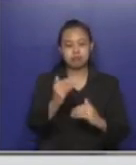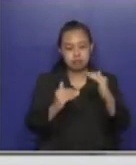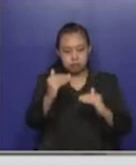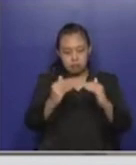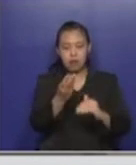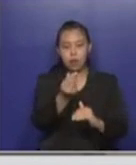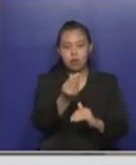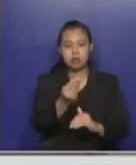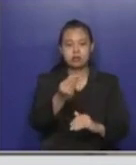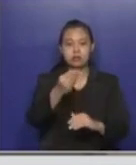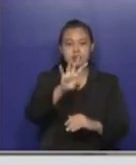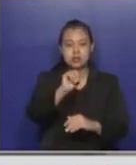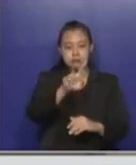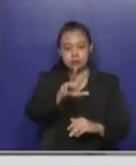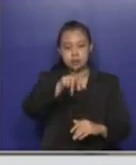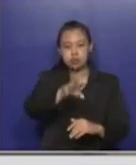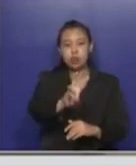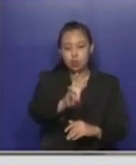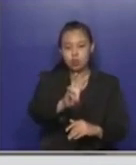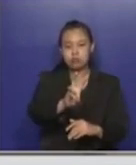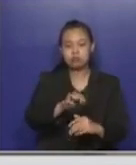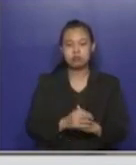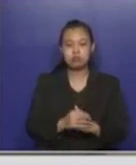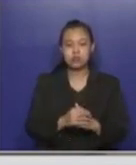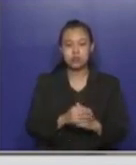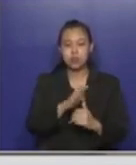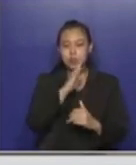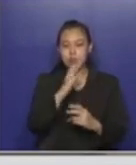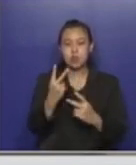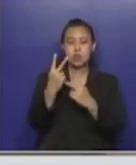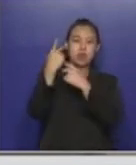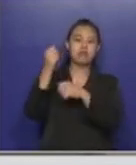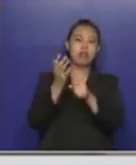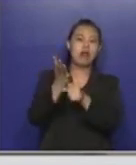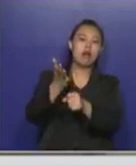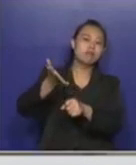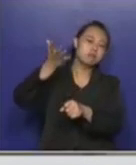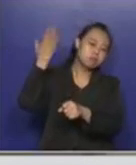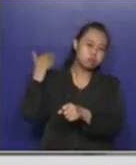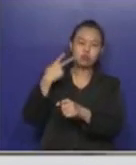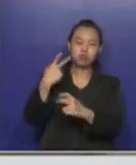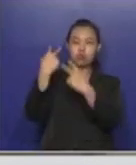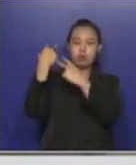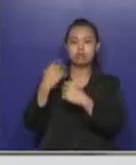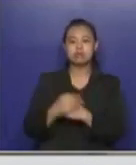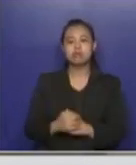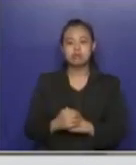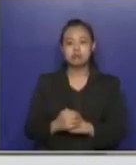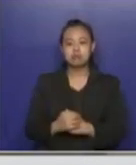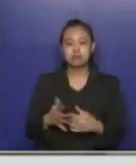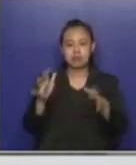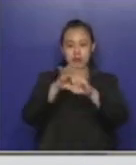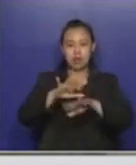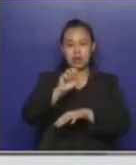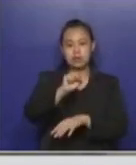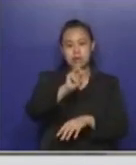ที่ 43.6% ซึ่งถ้าคิดอัตราเติบโตย้อนหลัง5ปีที่ผ่านมานะคะก็เท่ากับว่า SME